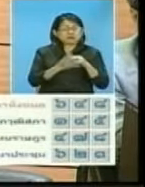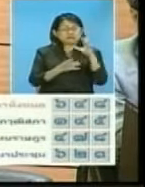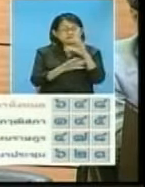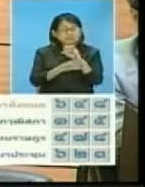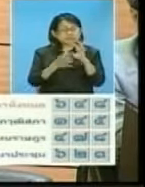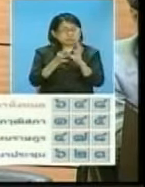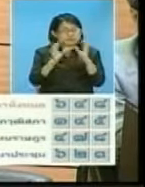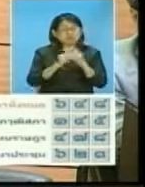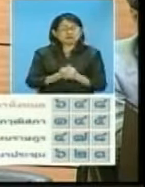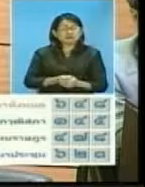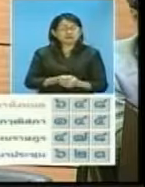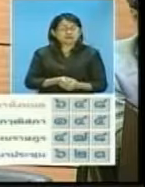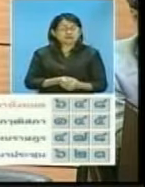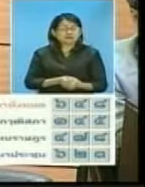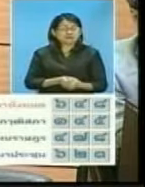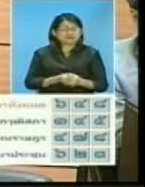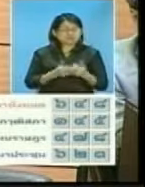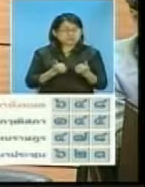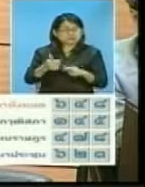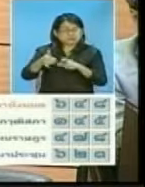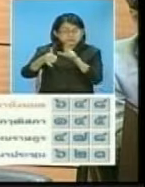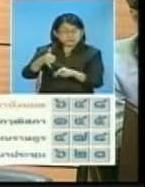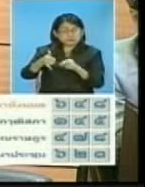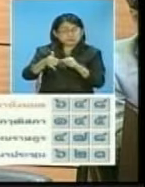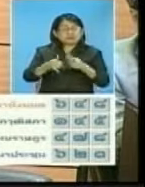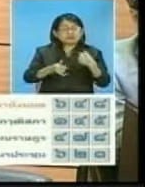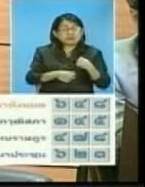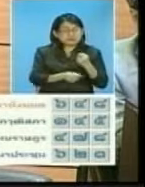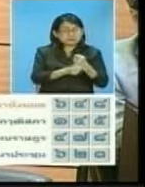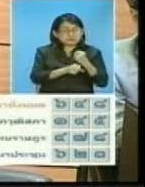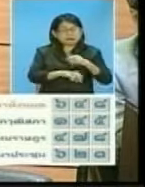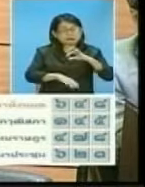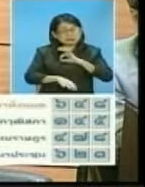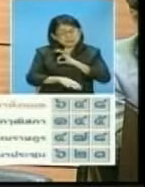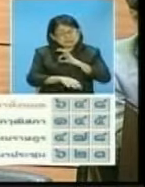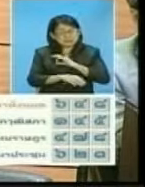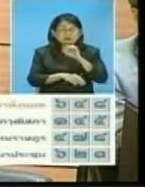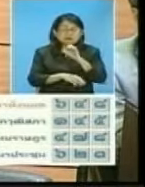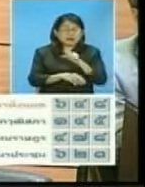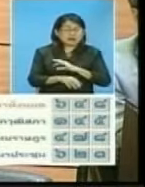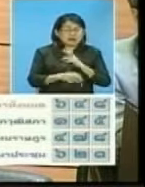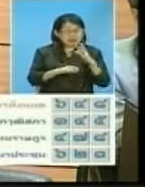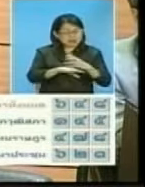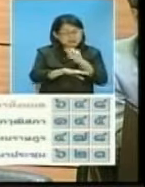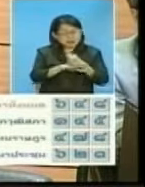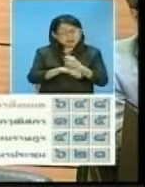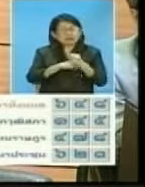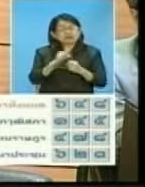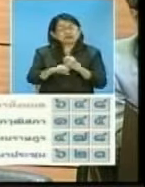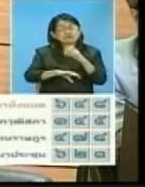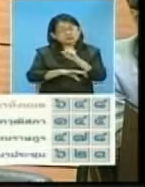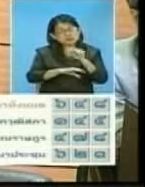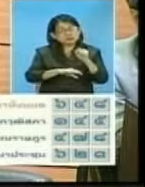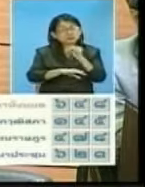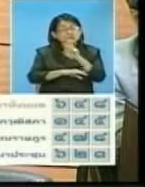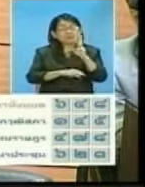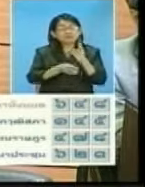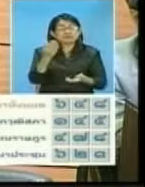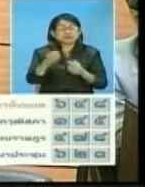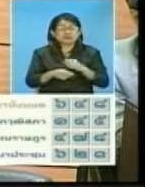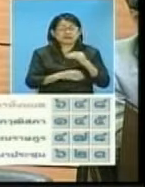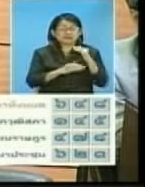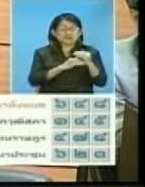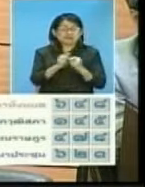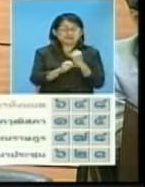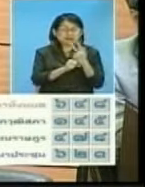นที่เป็นสมาชิกพรรคการเมืองที่กำหนดไว้3ปีเนี่ยคือถ้า5ปีมันนานไปท่านอย่าลืมนะบางคนส